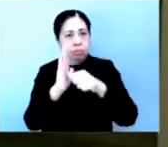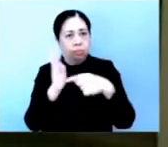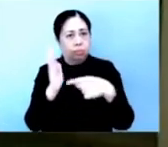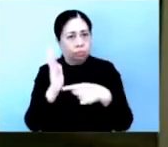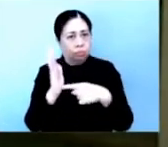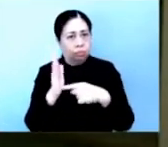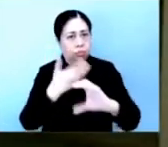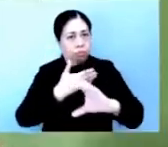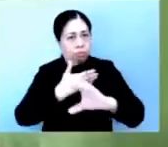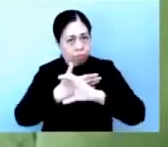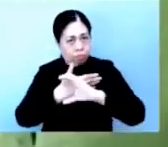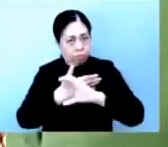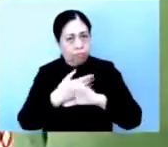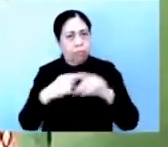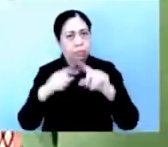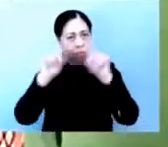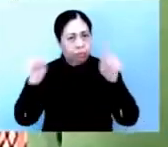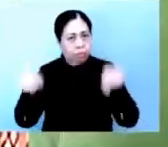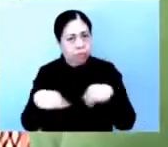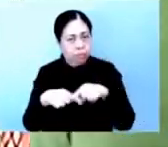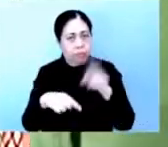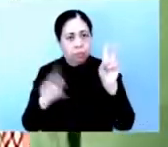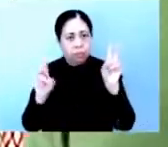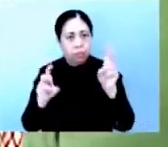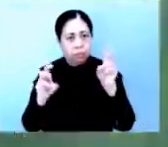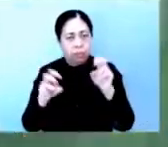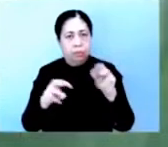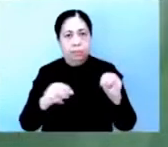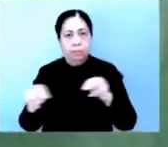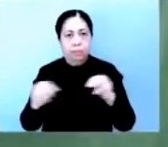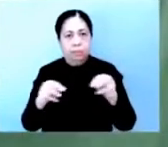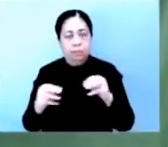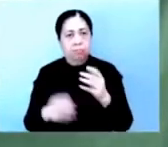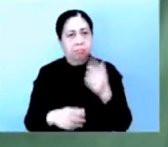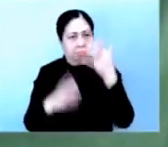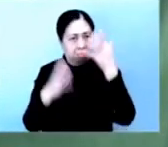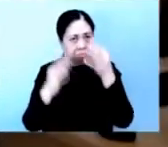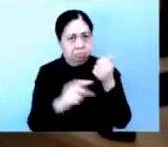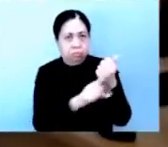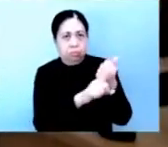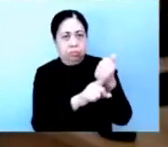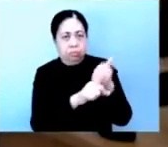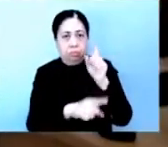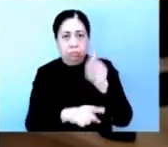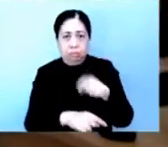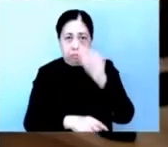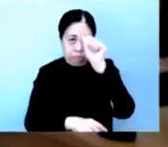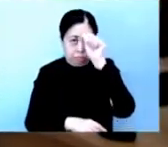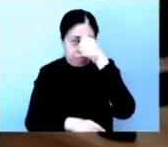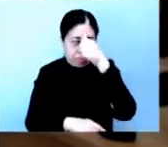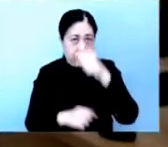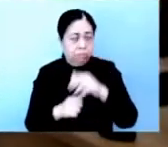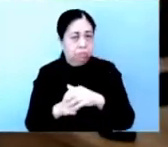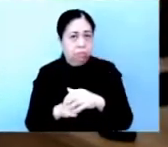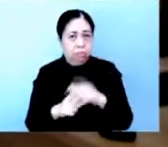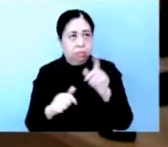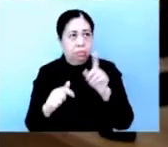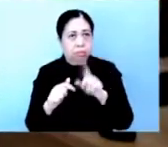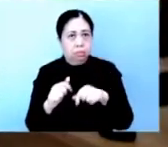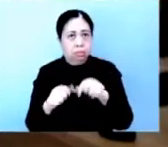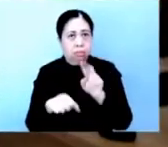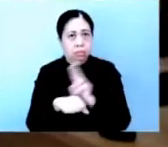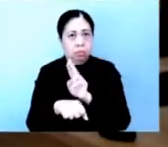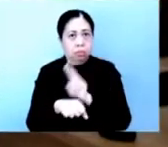contract. Ito ang tinatawag nating management prerogative. Dapat lang tandaan na hindi maaaring gamitin ito